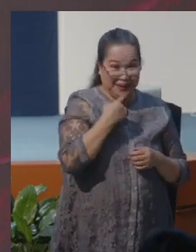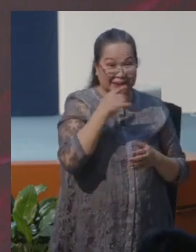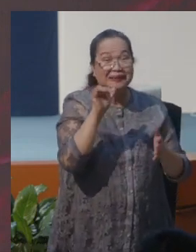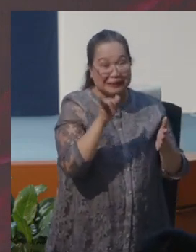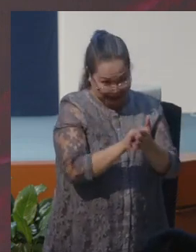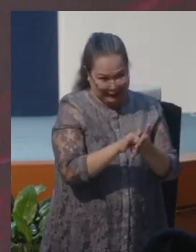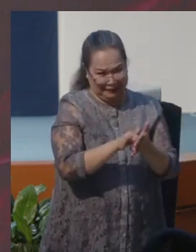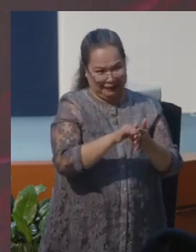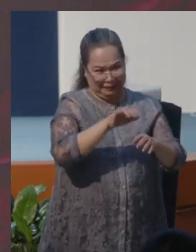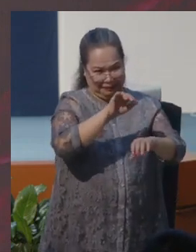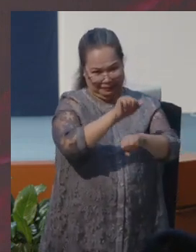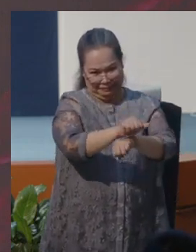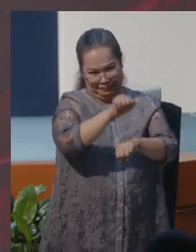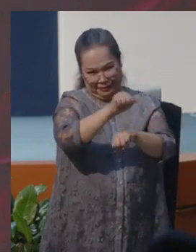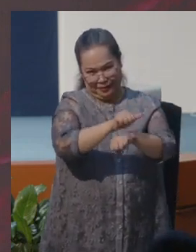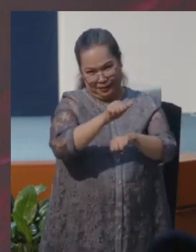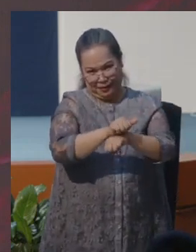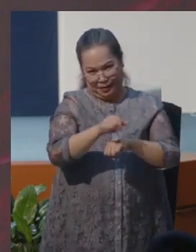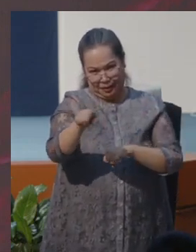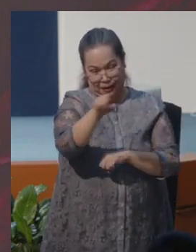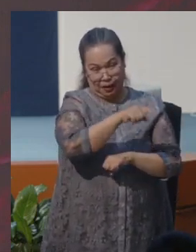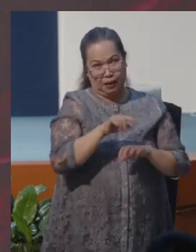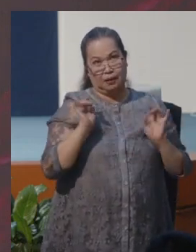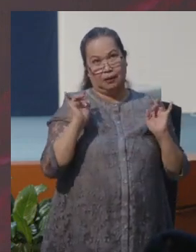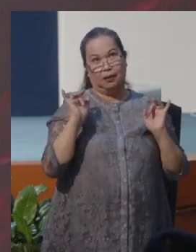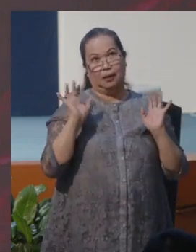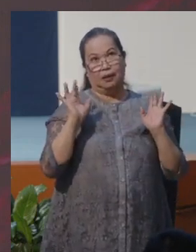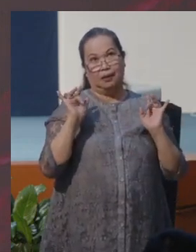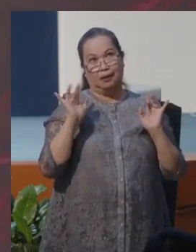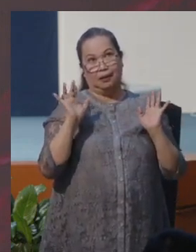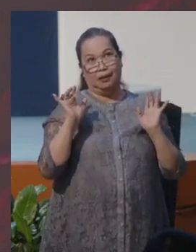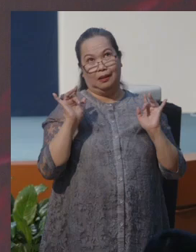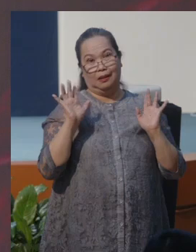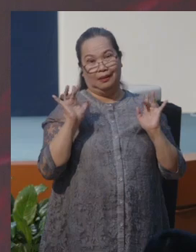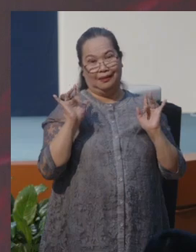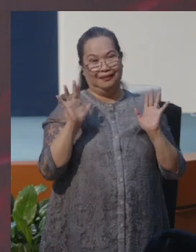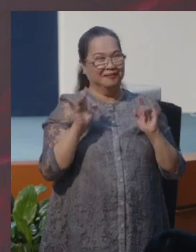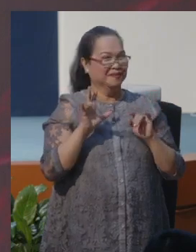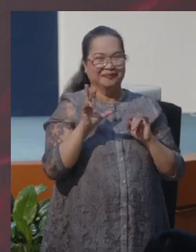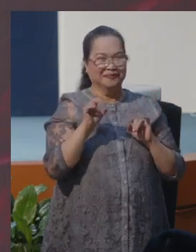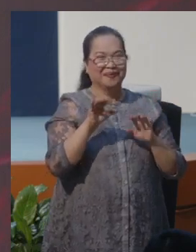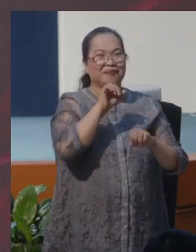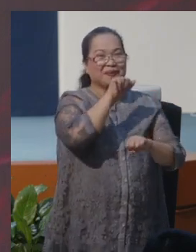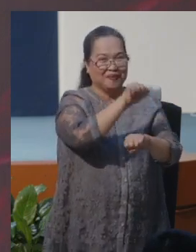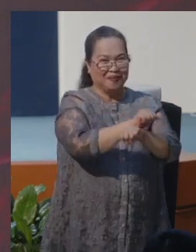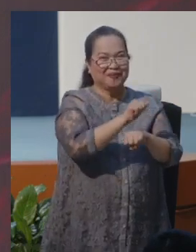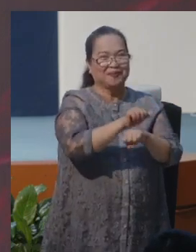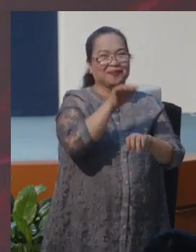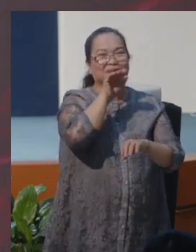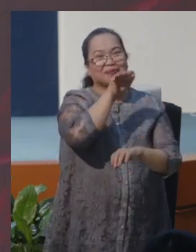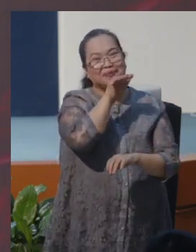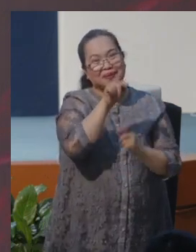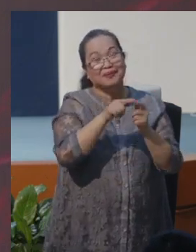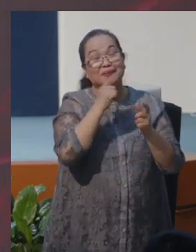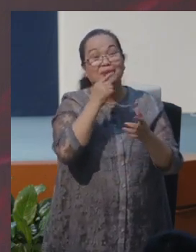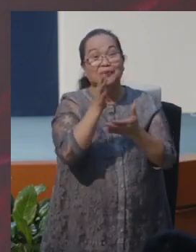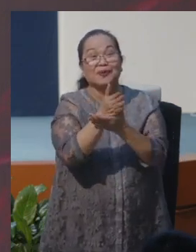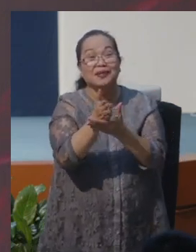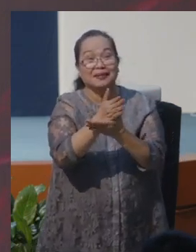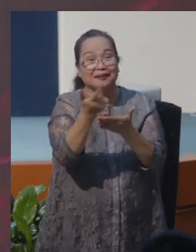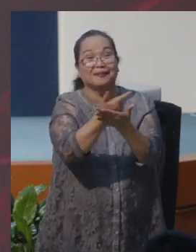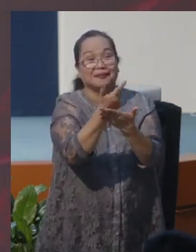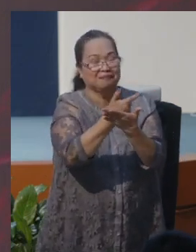toil. So kailangan natin gumawa, kailangan natin gawin ang lahat natin pwedeng gawin upang ma-share natin ang gospel sa iba,